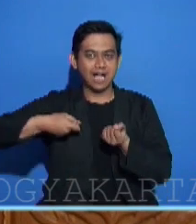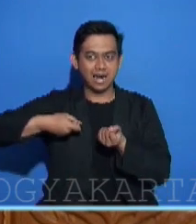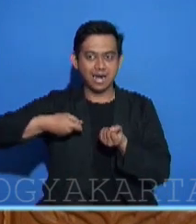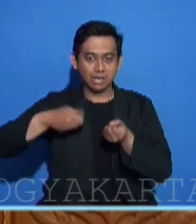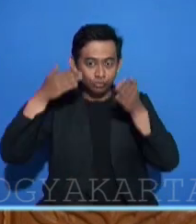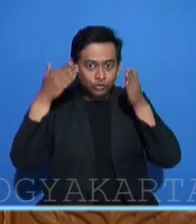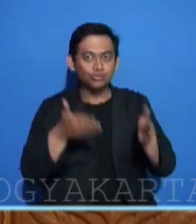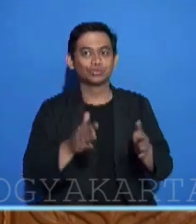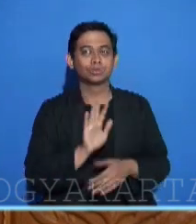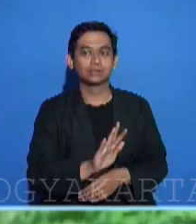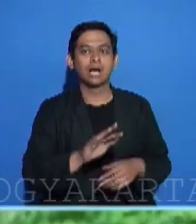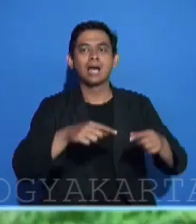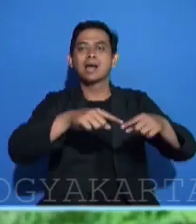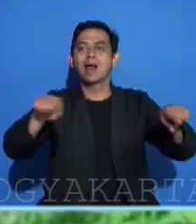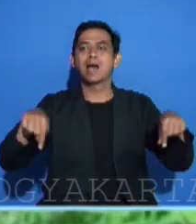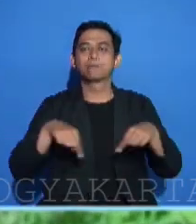lahan lahan